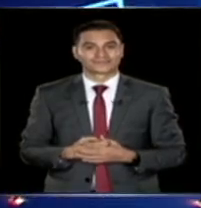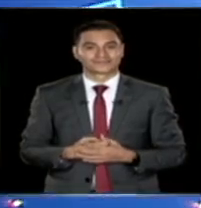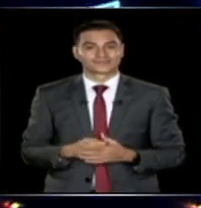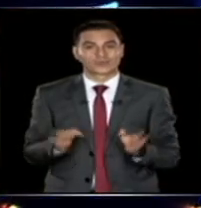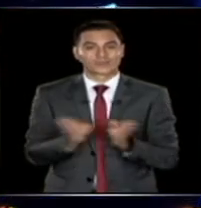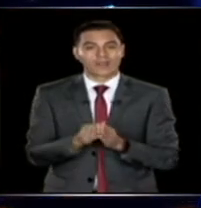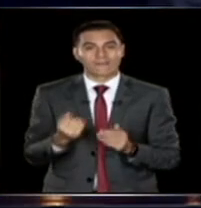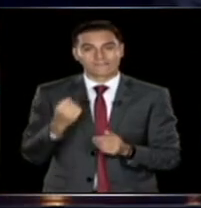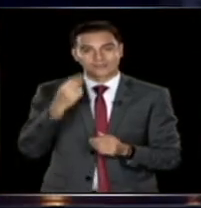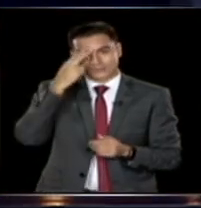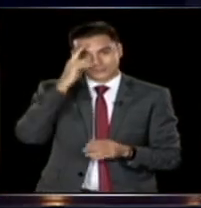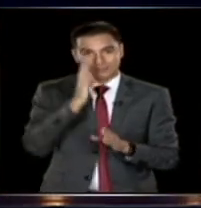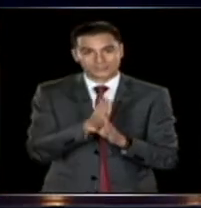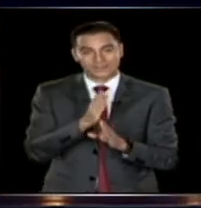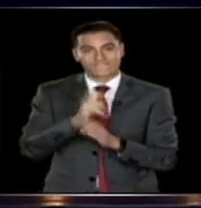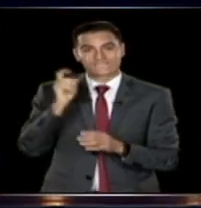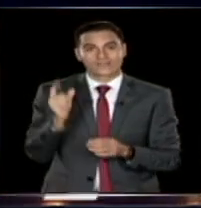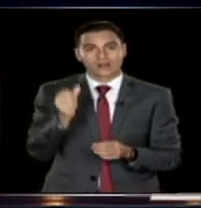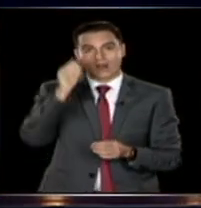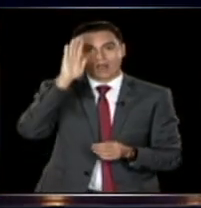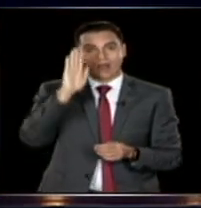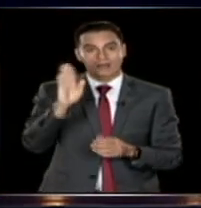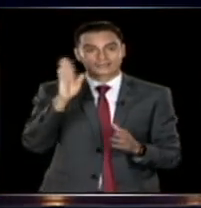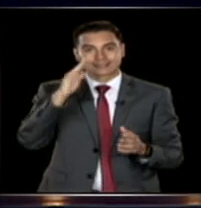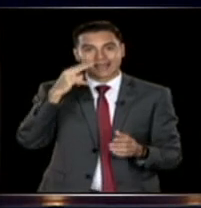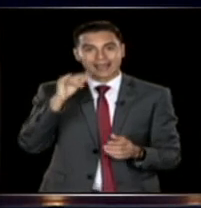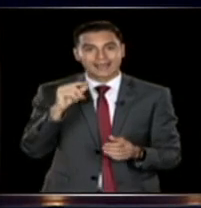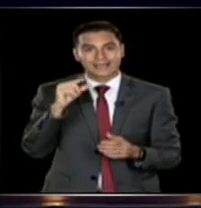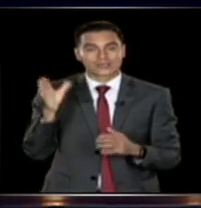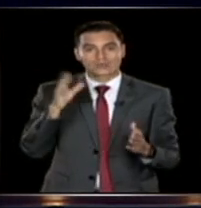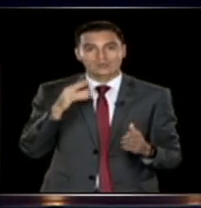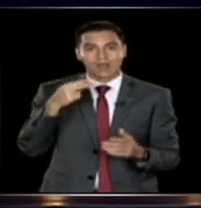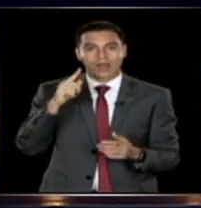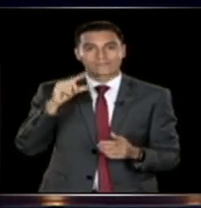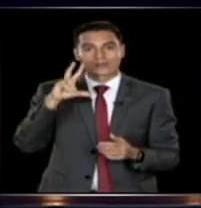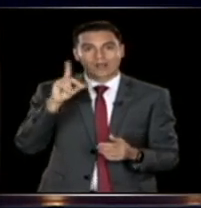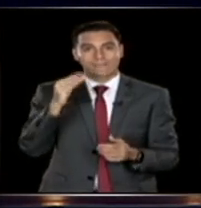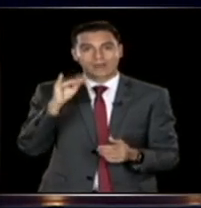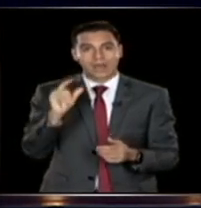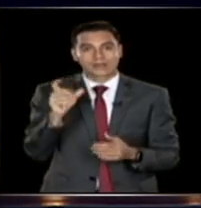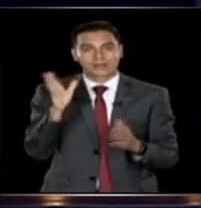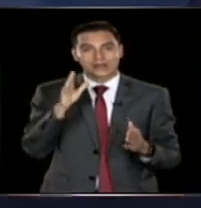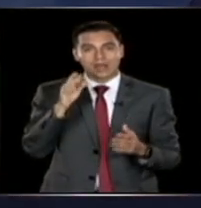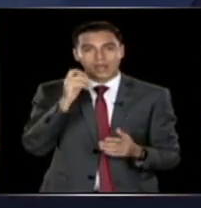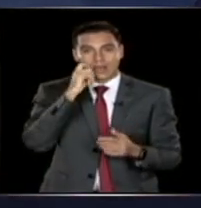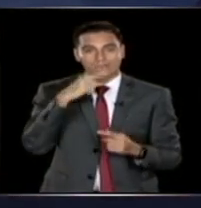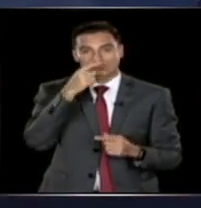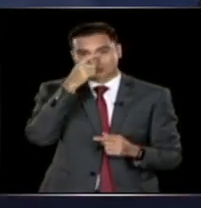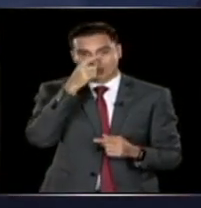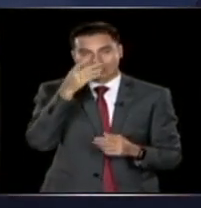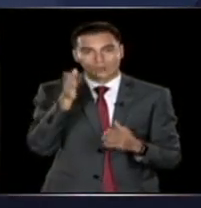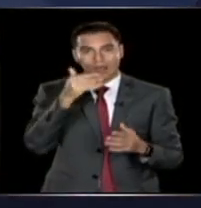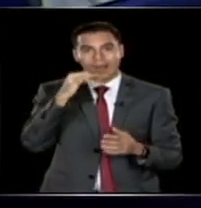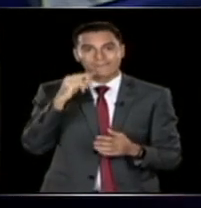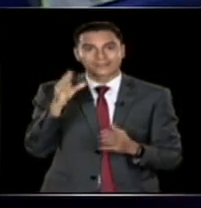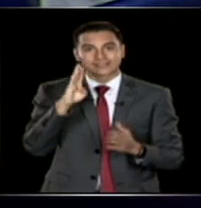وجمعها في البطولة فراس سعيد وعبد الرحمن أبو زهرة الفنان القدير وأحمد كمال، هدف